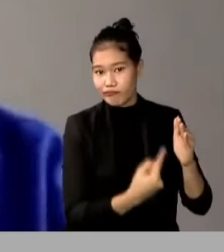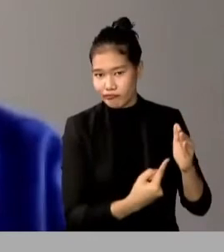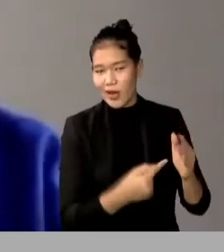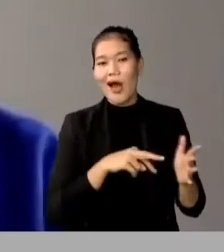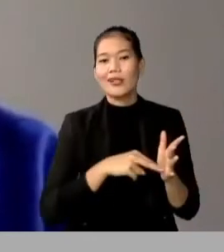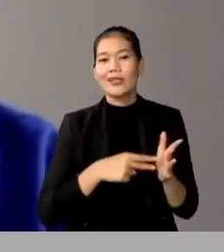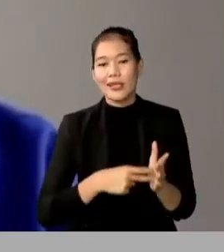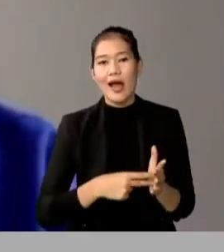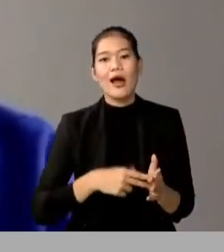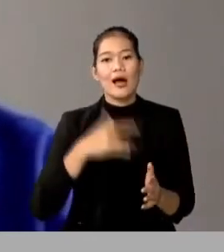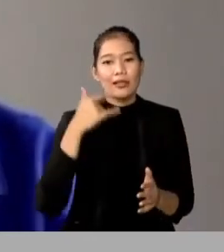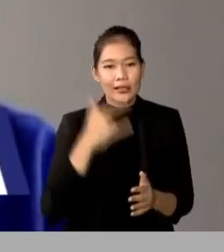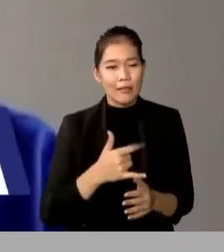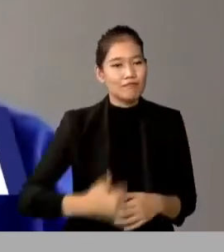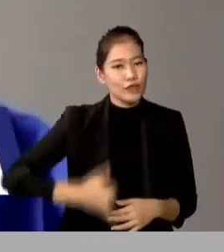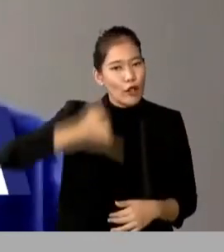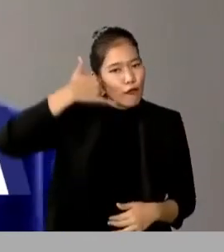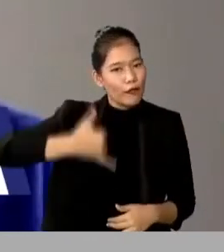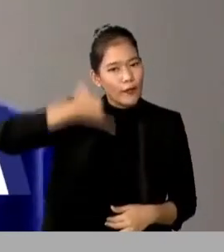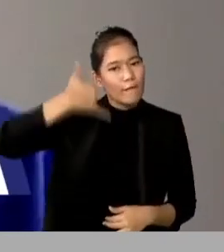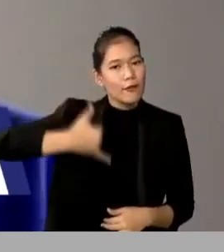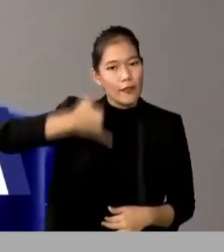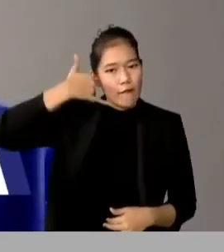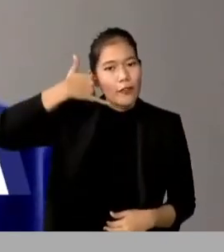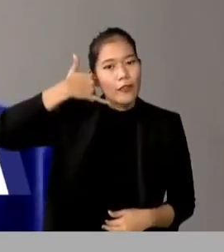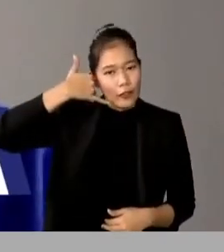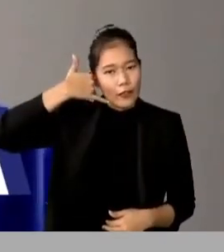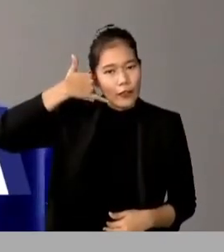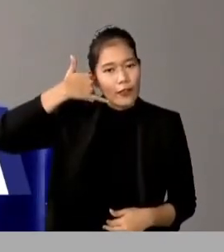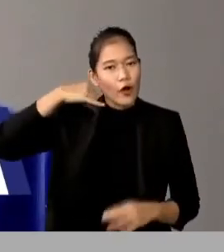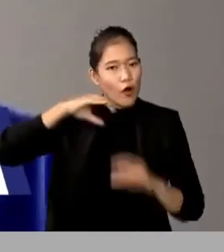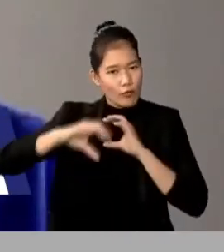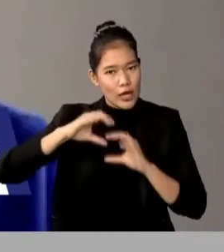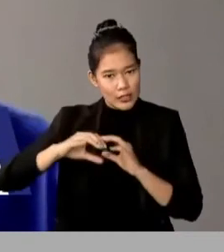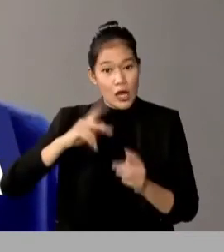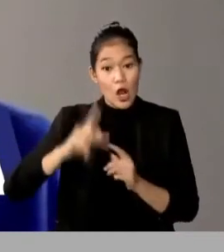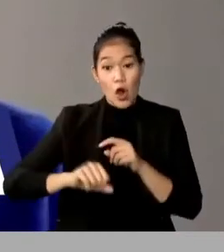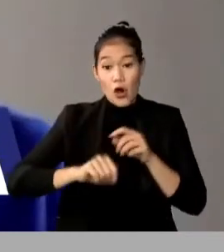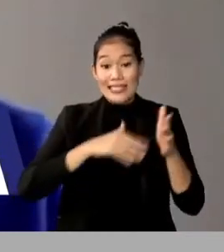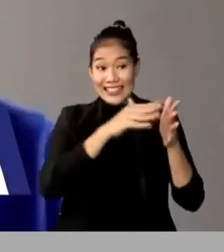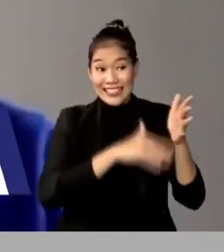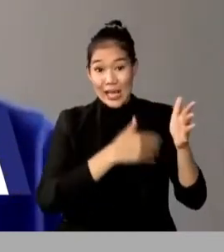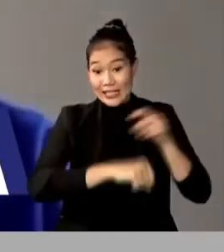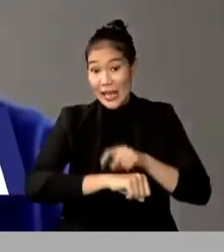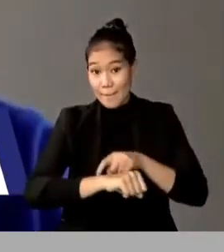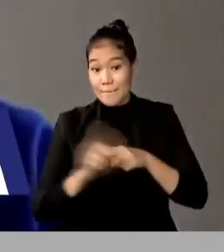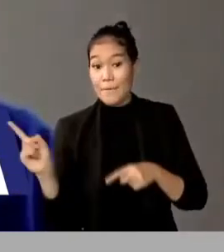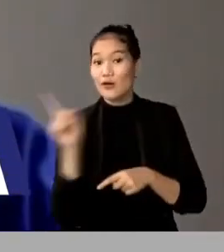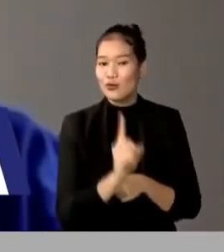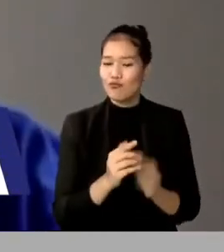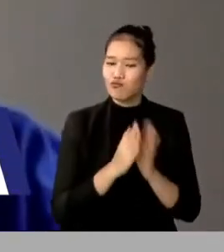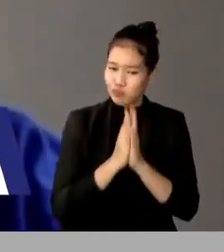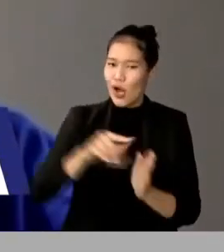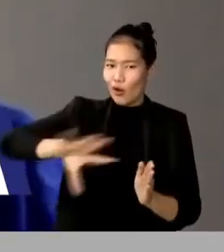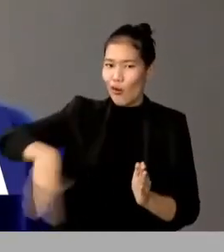lupa untuk rajin menelepon kalau bisa menelepon kalau jadwal berkunjung datanglah berkunjung dan